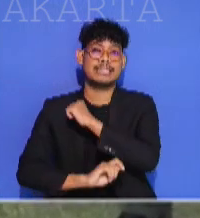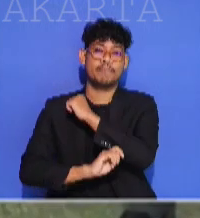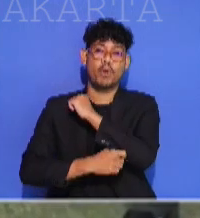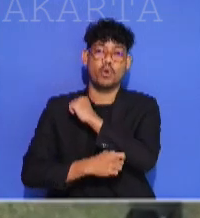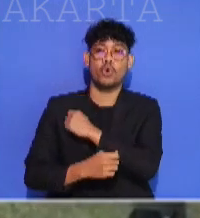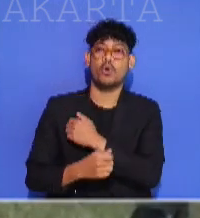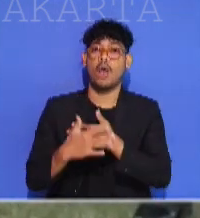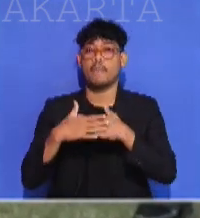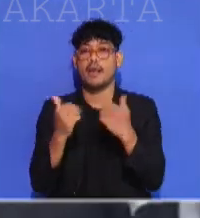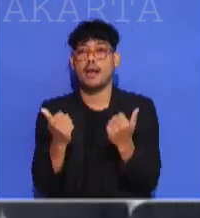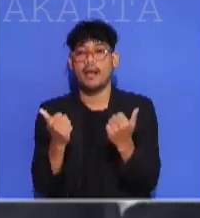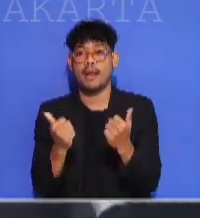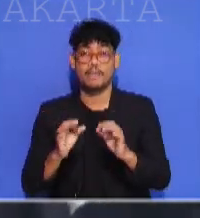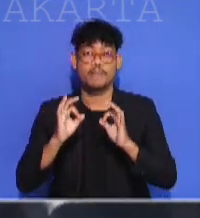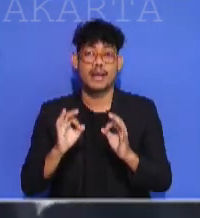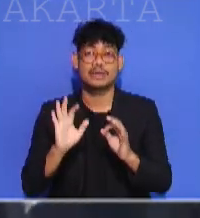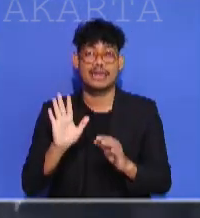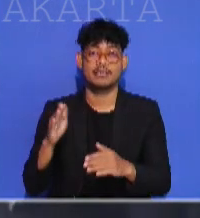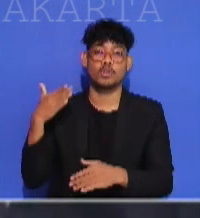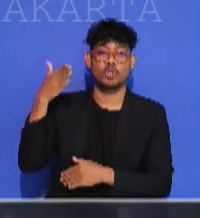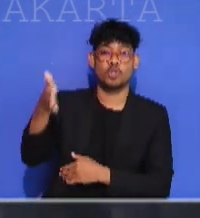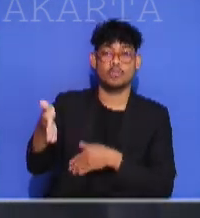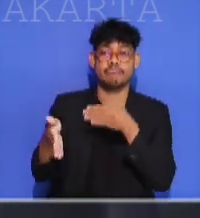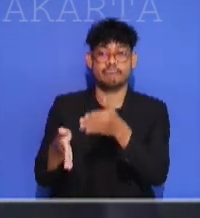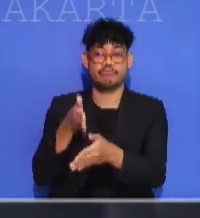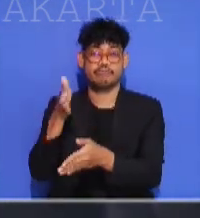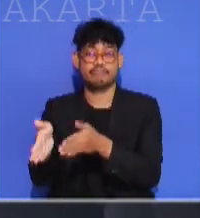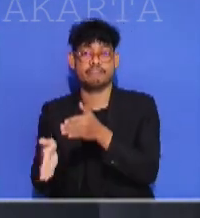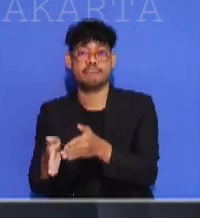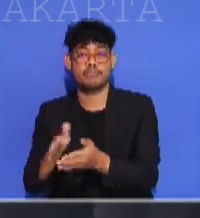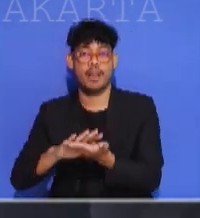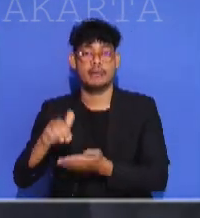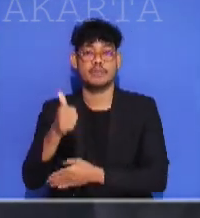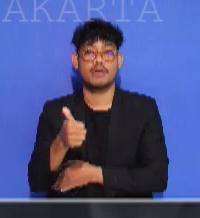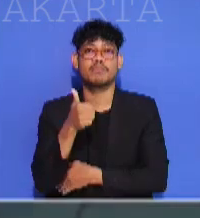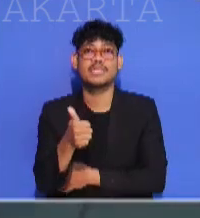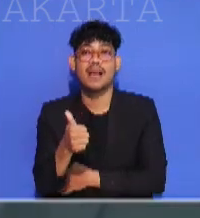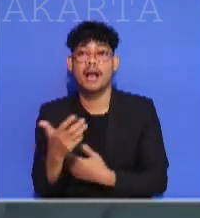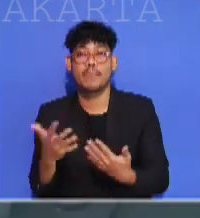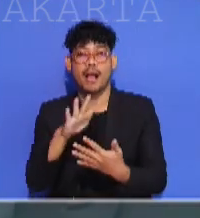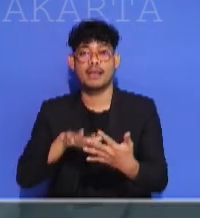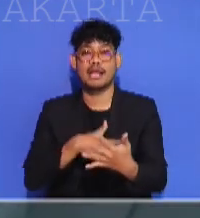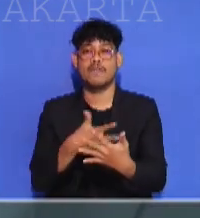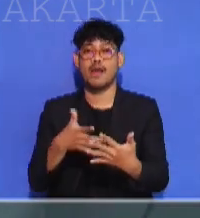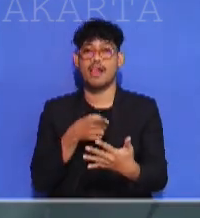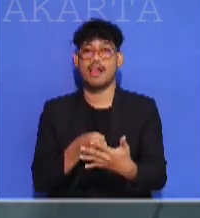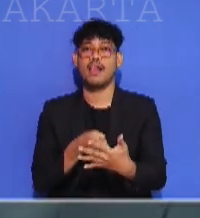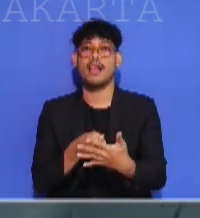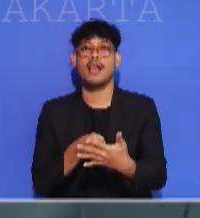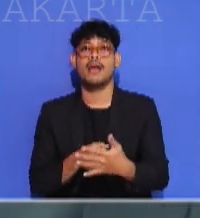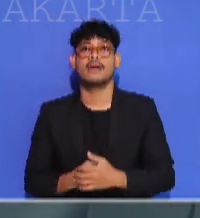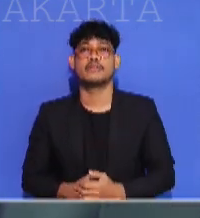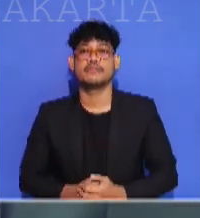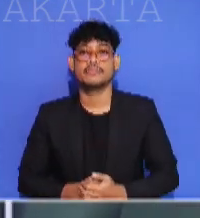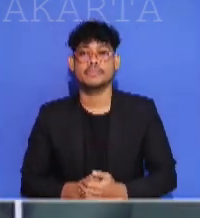keamanan agar kunjungan pejabat negara bisa berjalan dengan lancar. Dijadwalkan untuk kedatangan para menteri jajaran Kabinet Merah Putih berlangsung